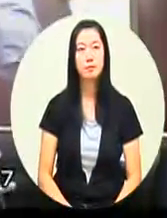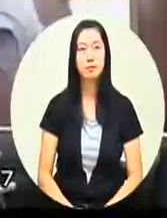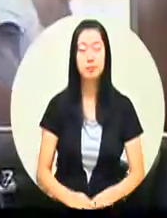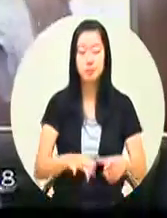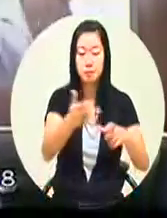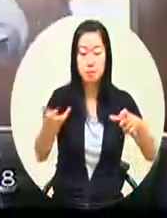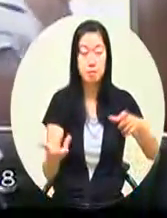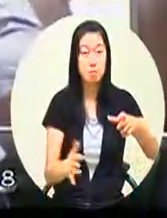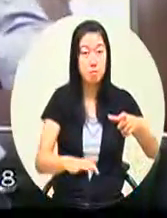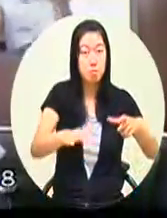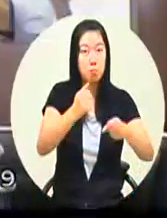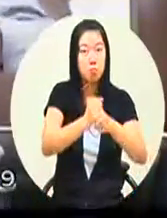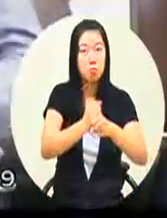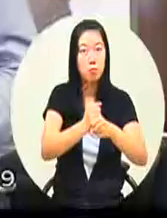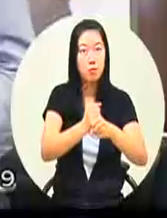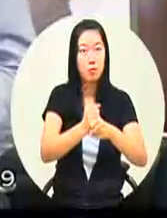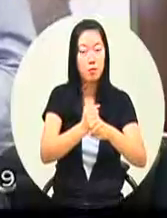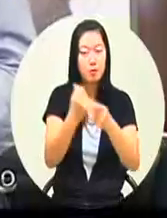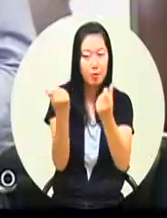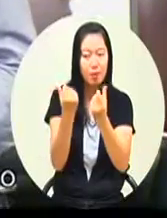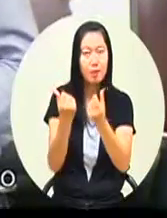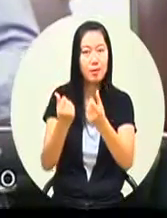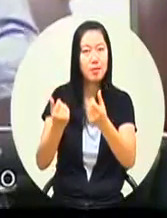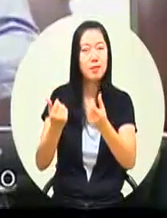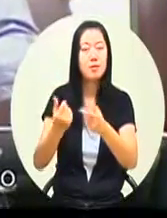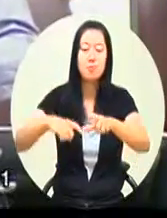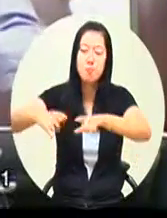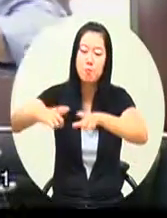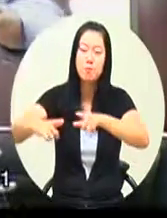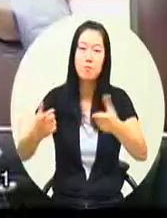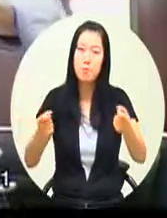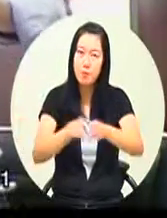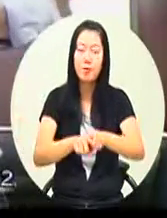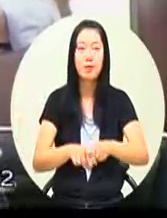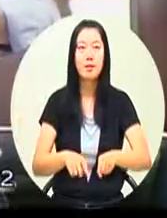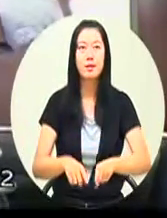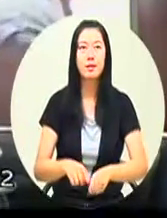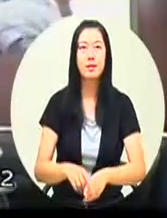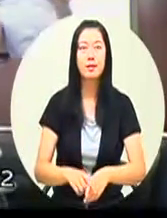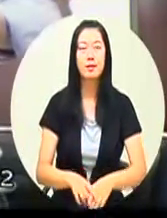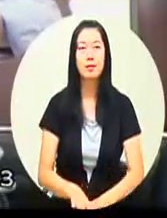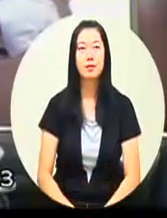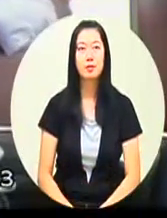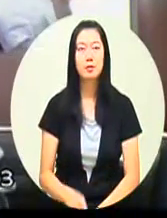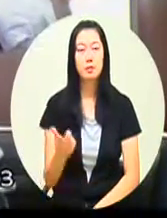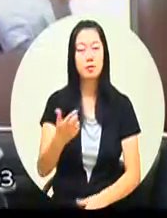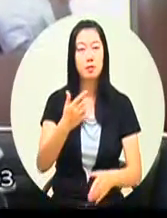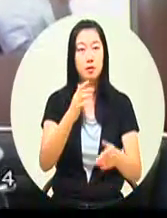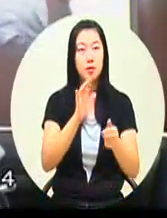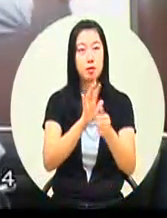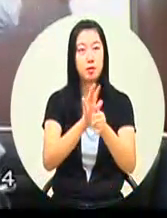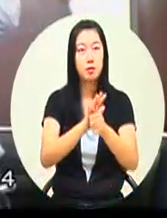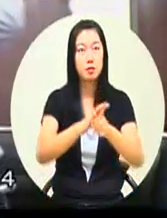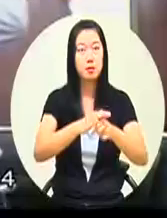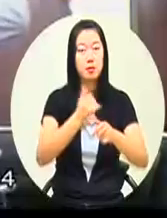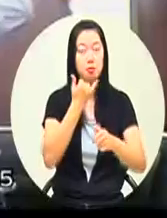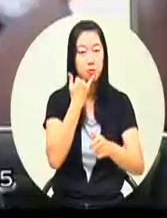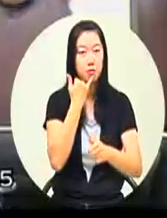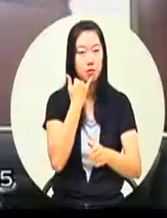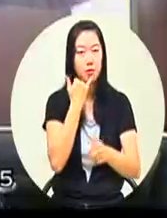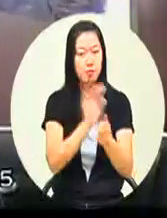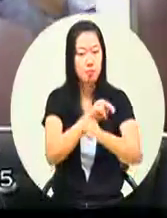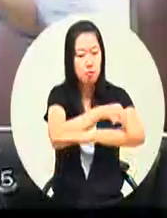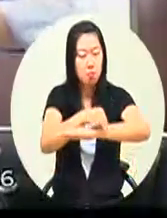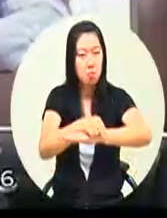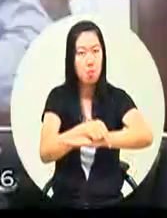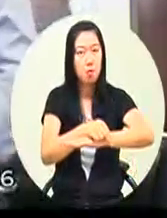这家，它不像，它像个公园，但是减量了哈，不是用起足些设施呀，它减量。啊，可是真的是